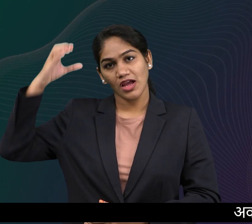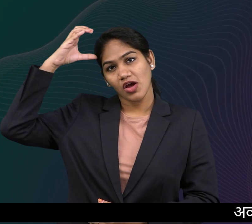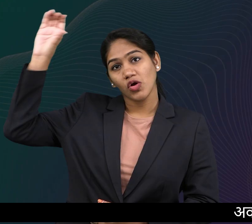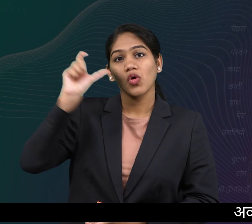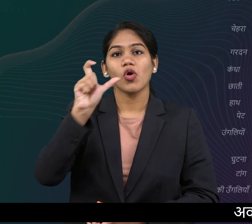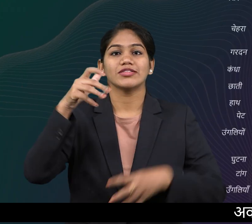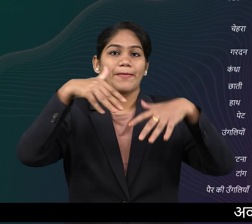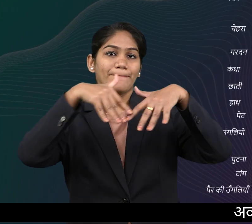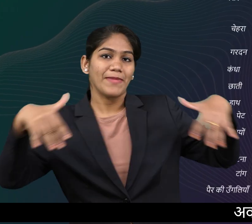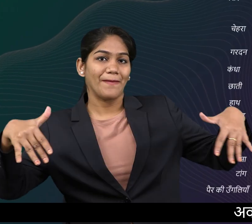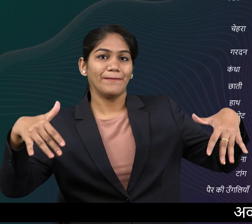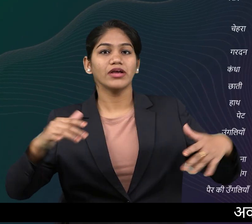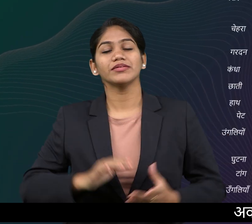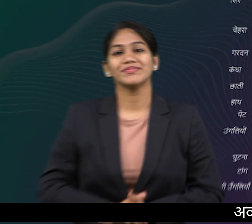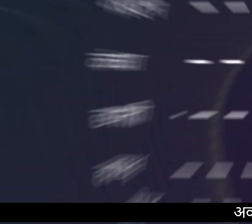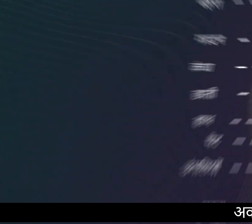अवधारणा मानचित्र।